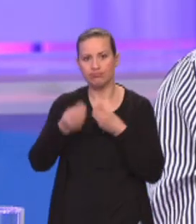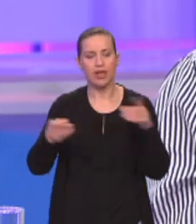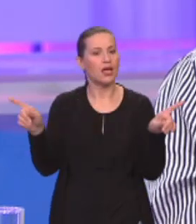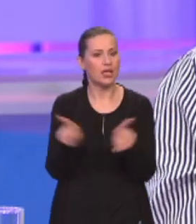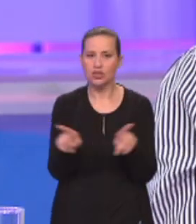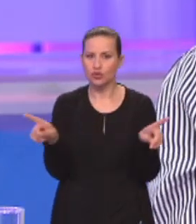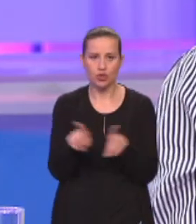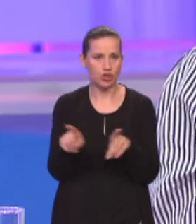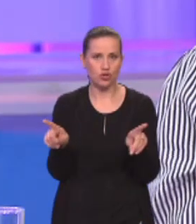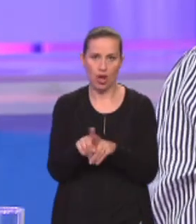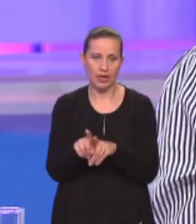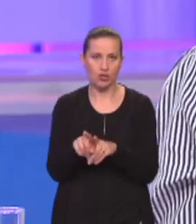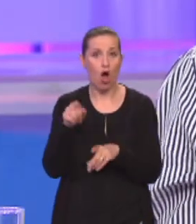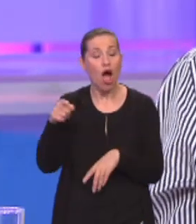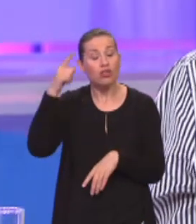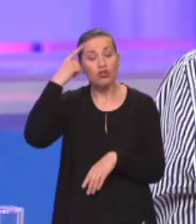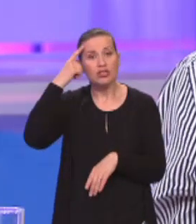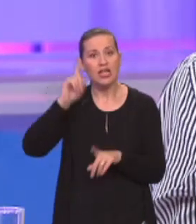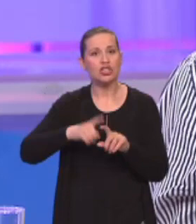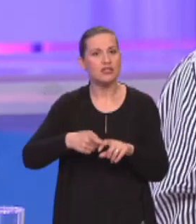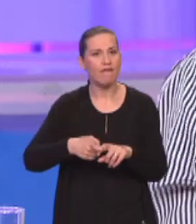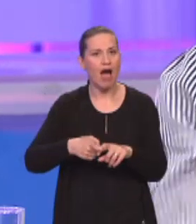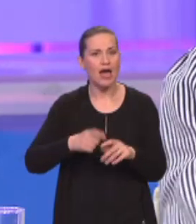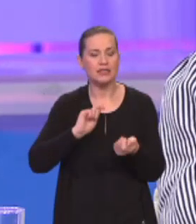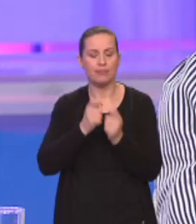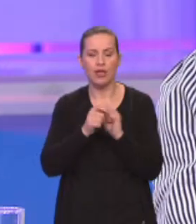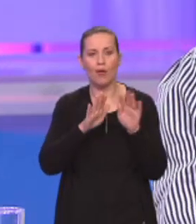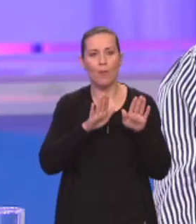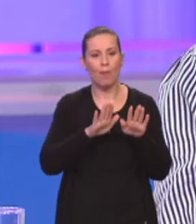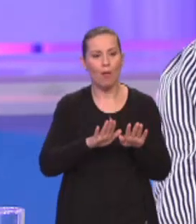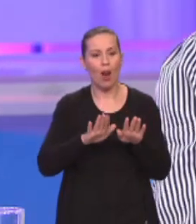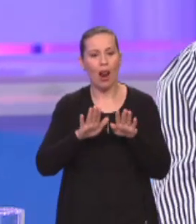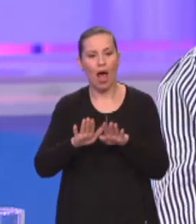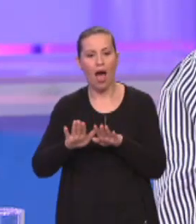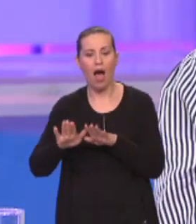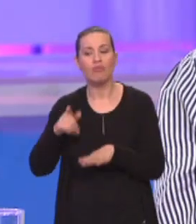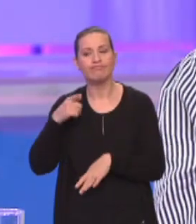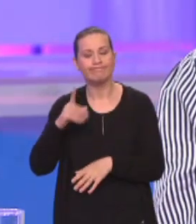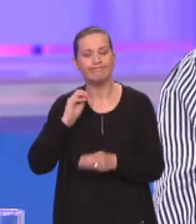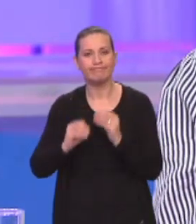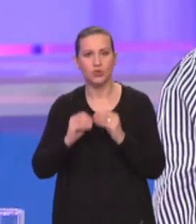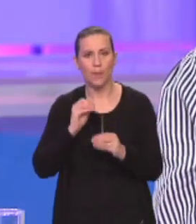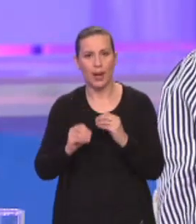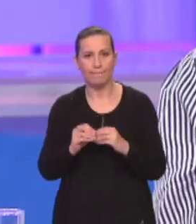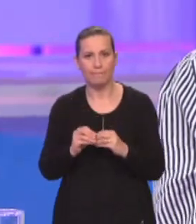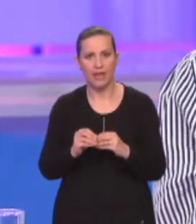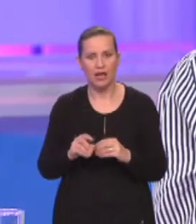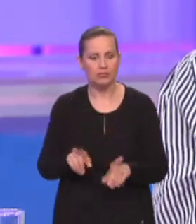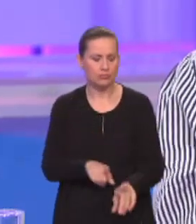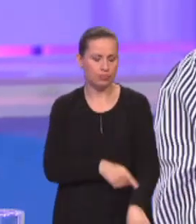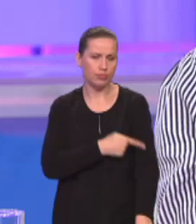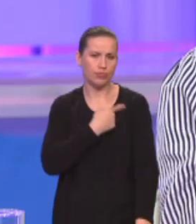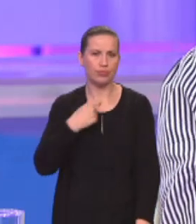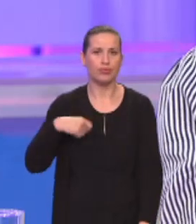se stvari mijenjaju vrlo, vrlo sporo. To je ono što je problem. Dakle, već dugi niz